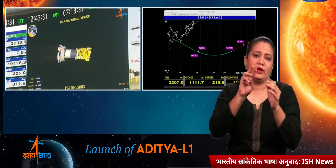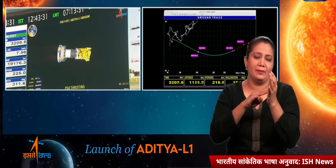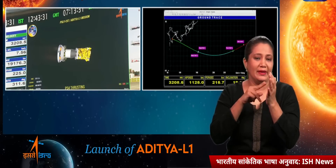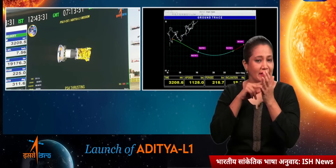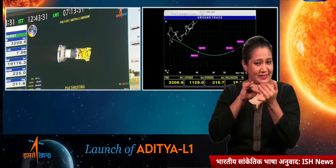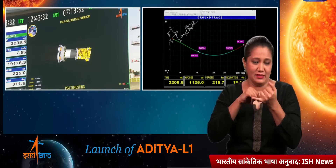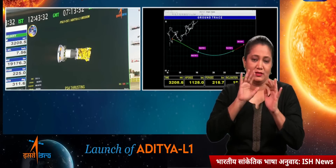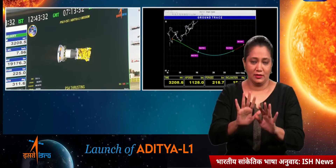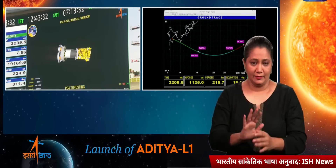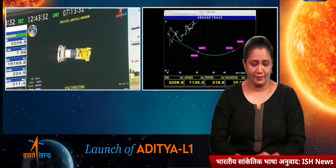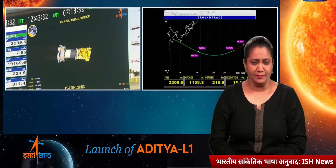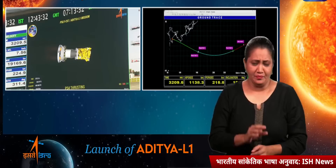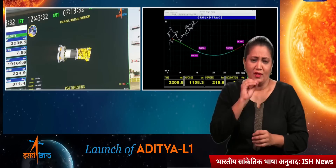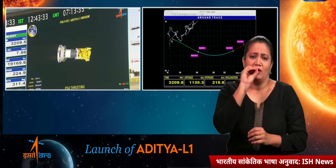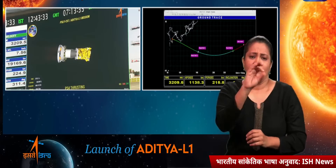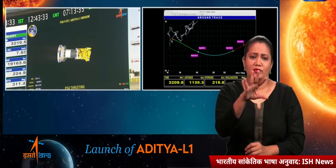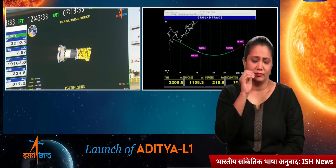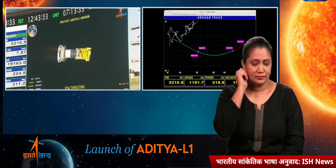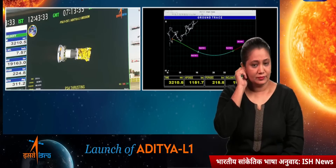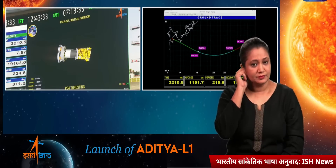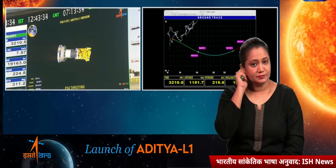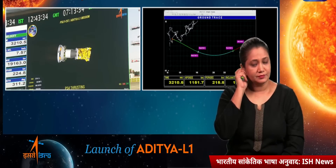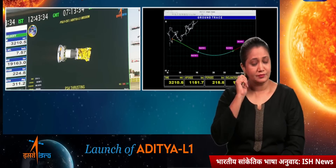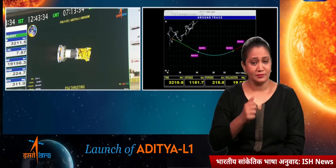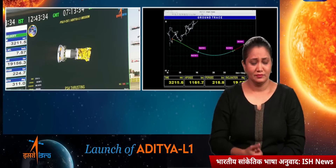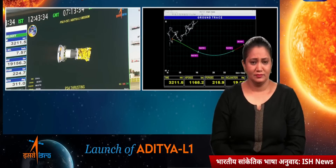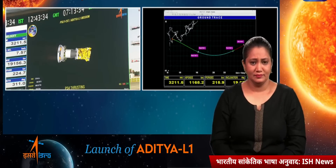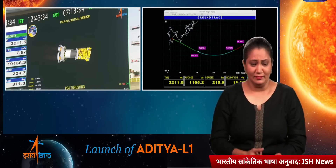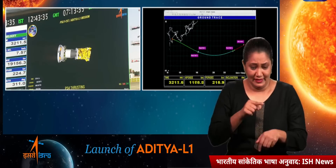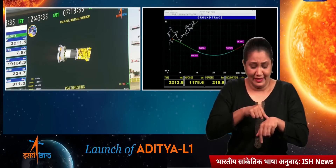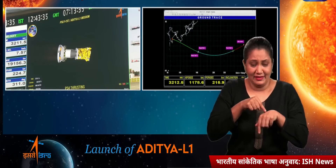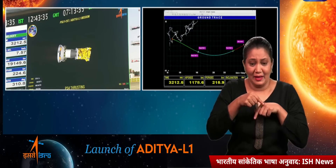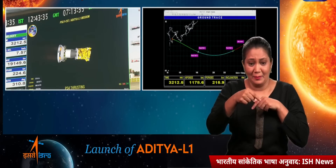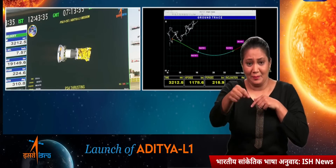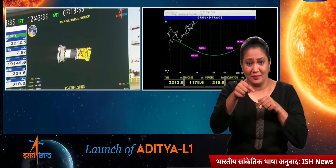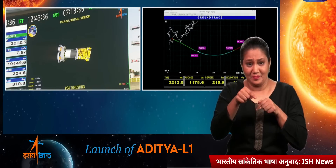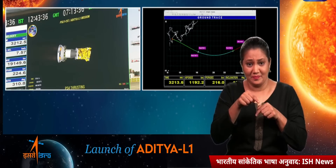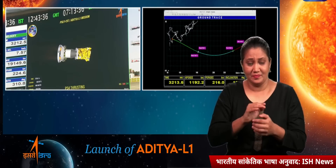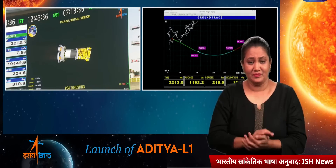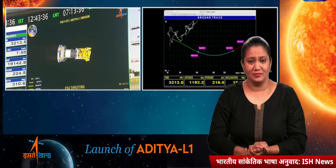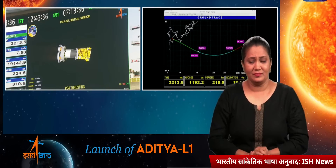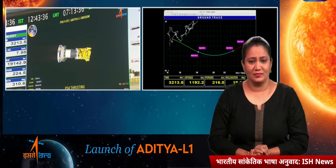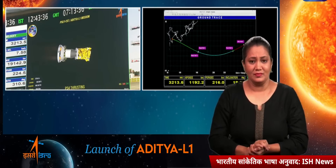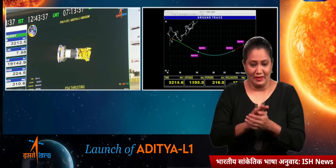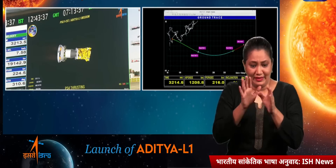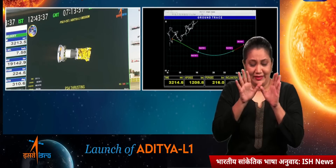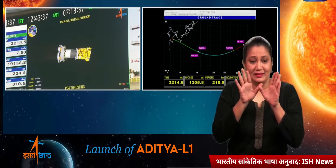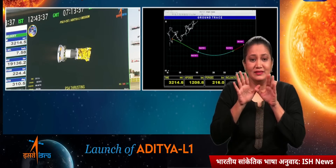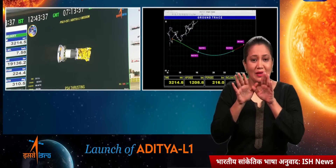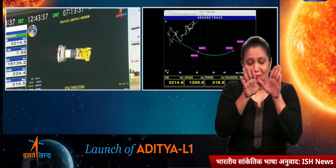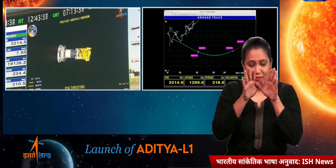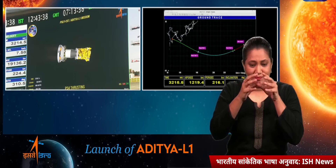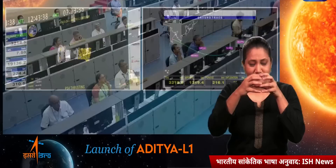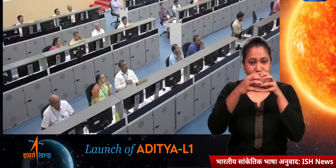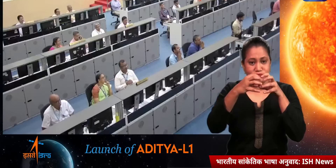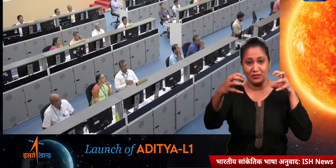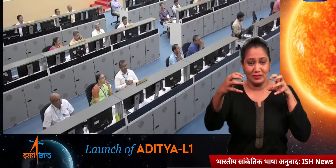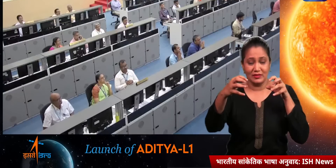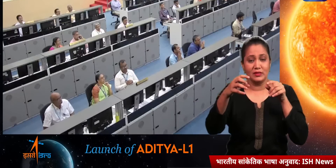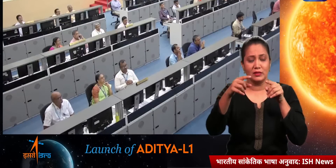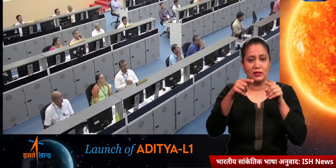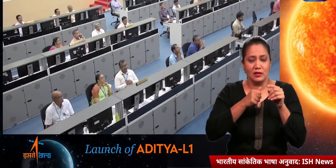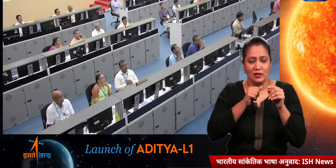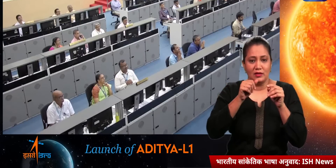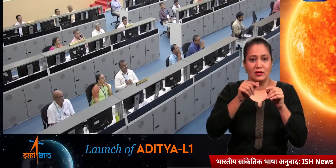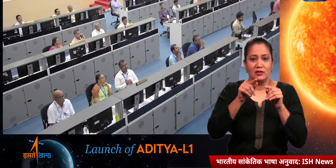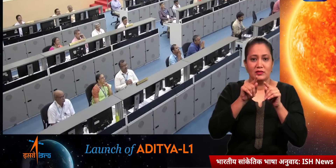आपकी जानकारी के लिए बता दें कि इस कालावधि जब अंतरिक्ष यान या हमारा यान हमारी